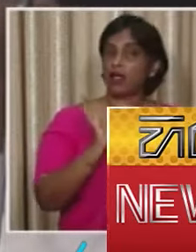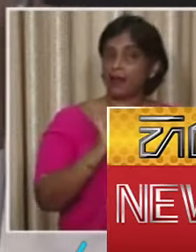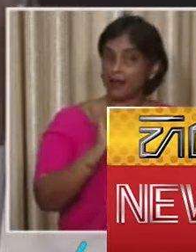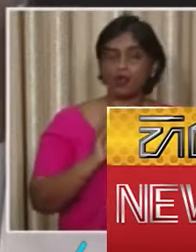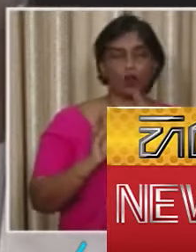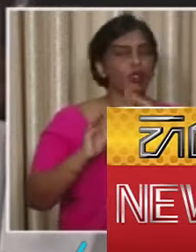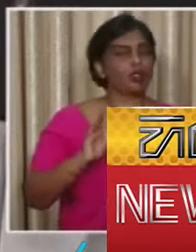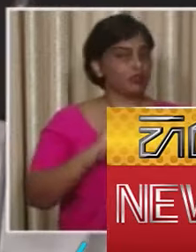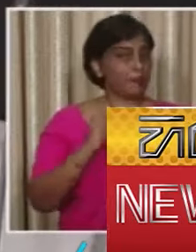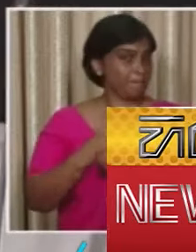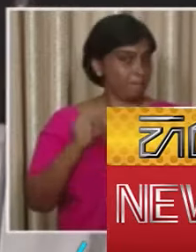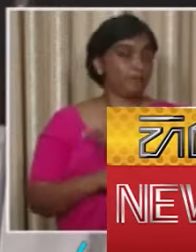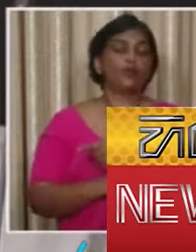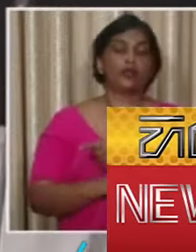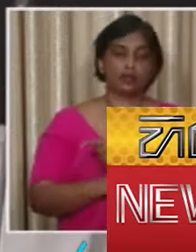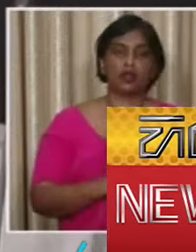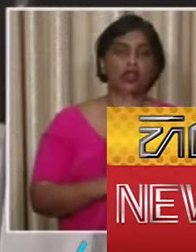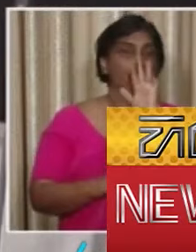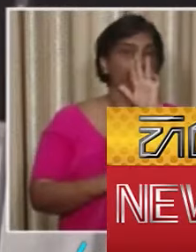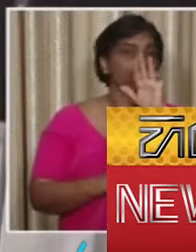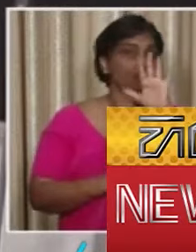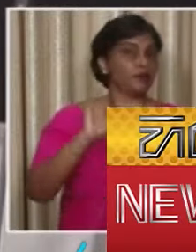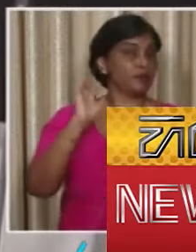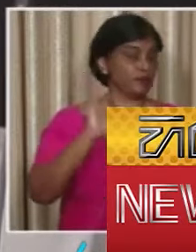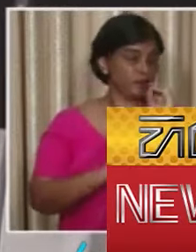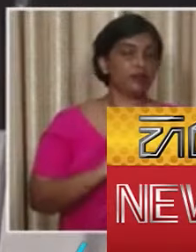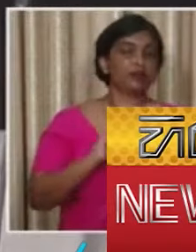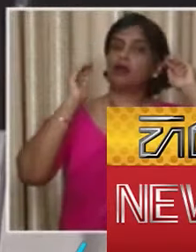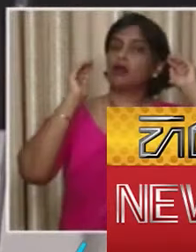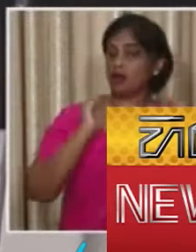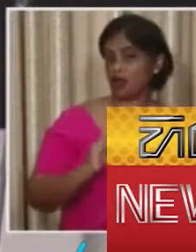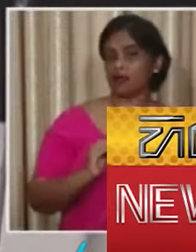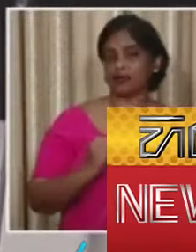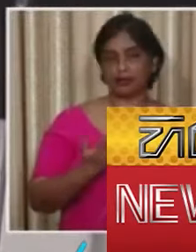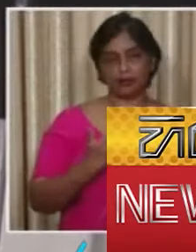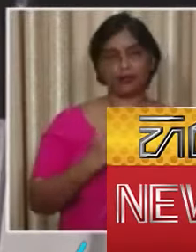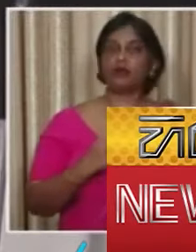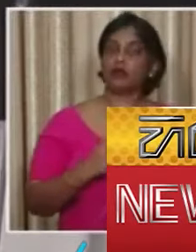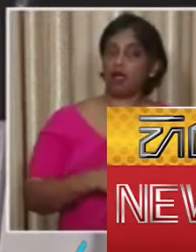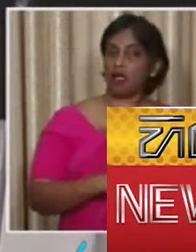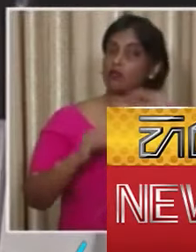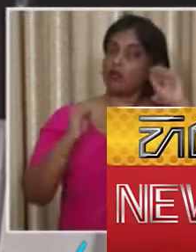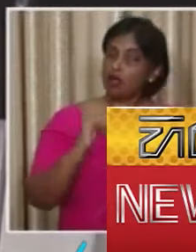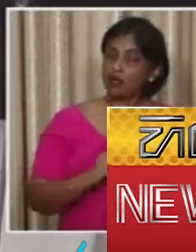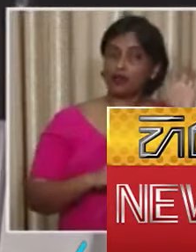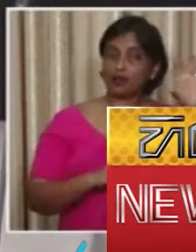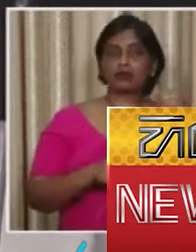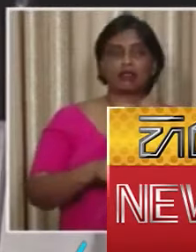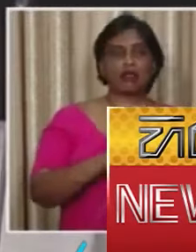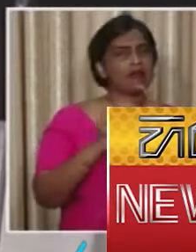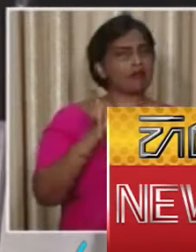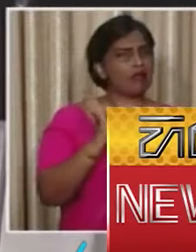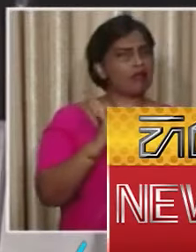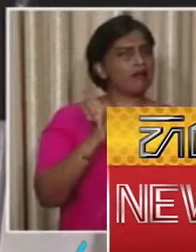ප්‍රමාණය දළදේශීය නිෂ්පාදිතයේ 95%කට වඩා අඩු කරගත යුතු වෙනවා. අඩු ආදායම් රටක් වූ ගානාව